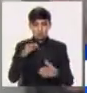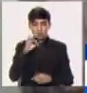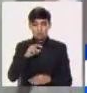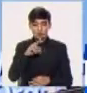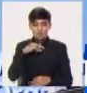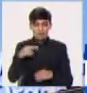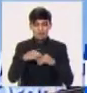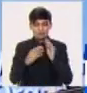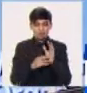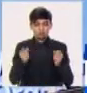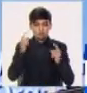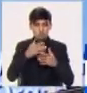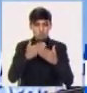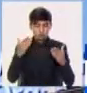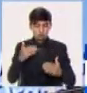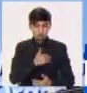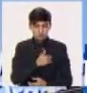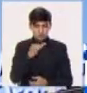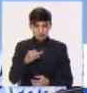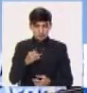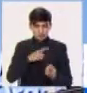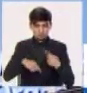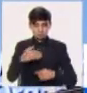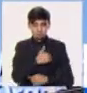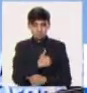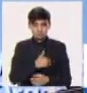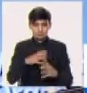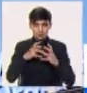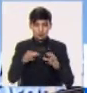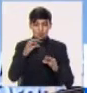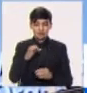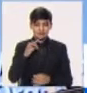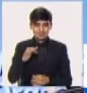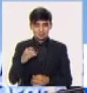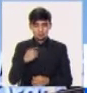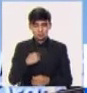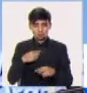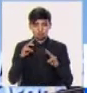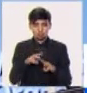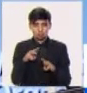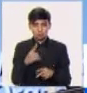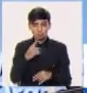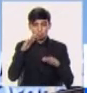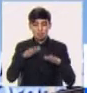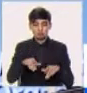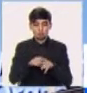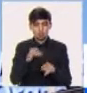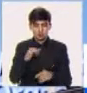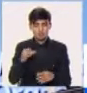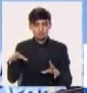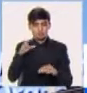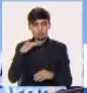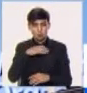COVID-19. Мы хотим иметь международный дискурс, но есть ощущение, что мы стоим на месте, несмотря на то, что многие